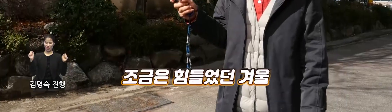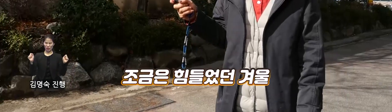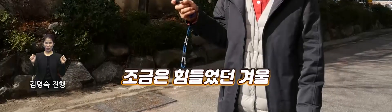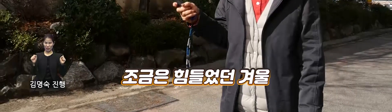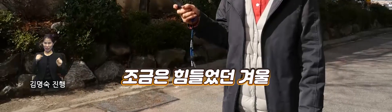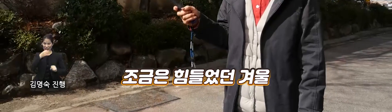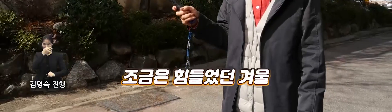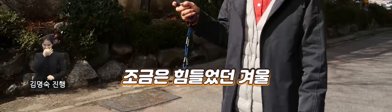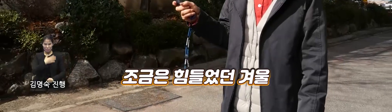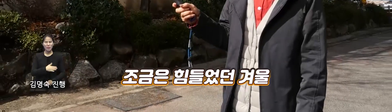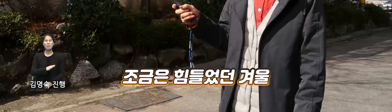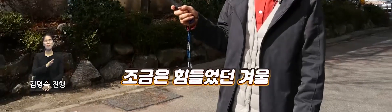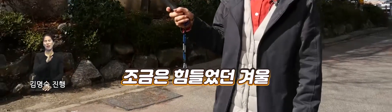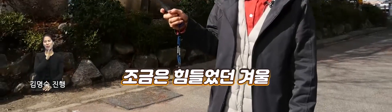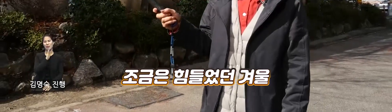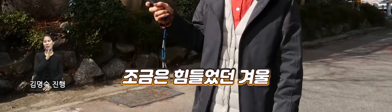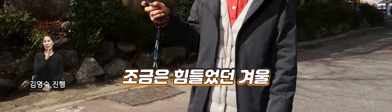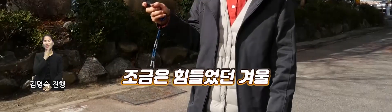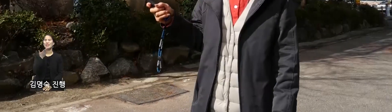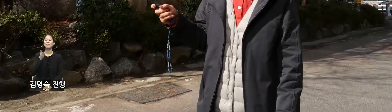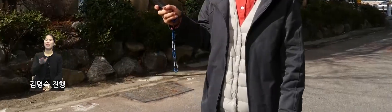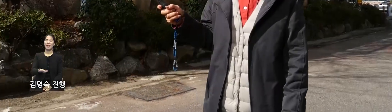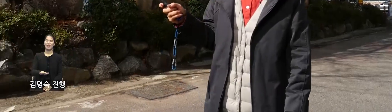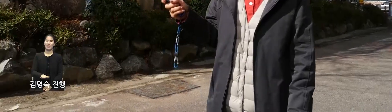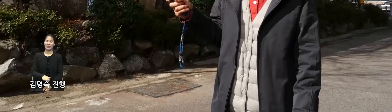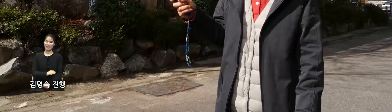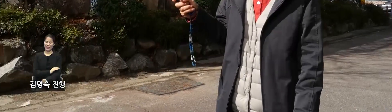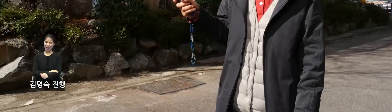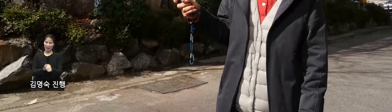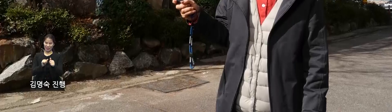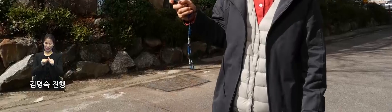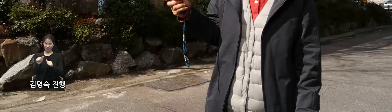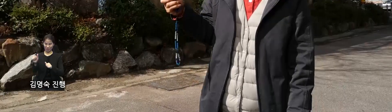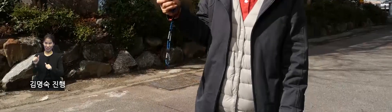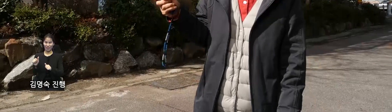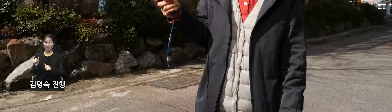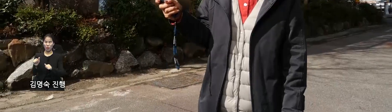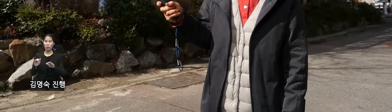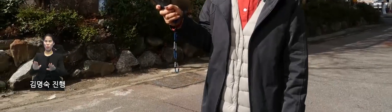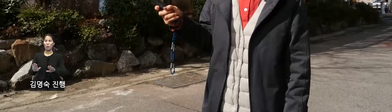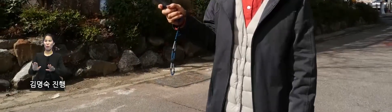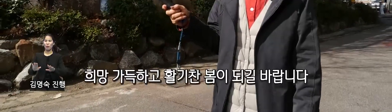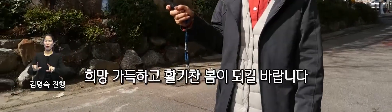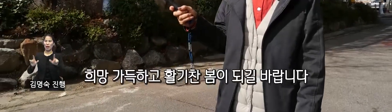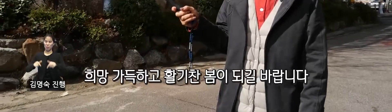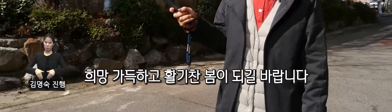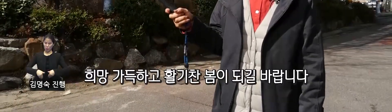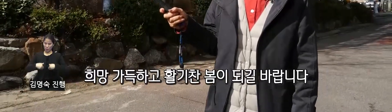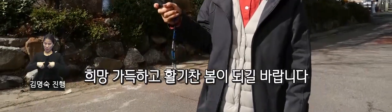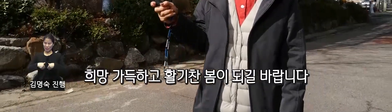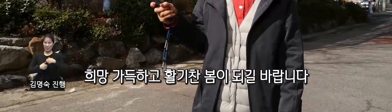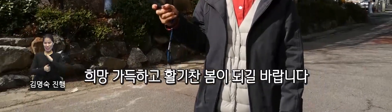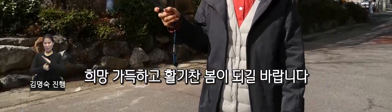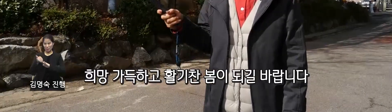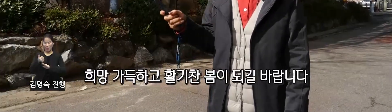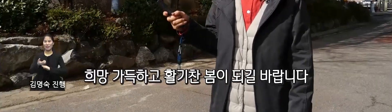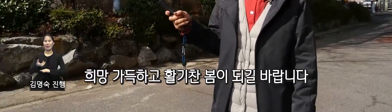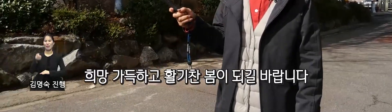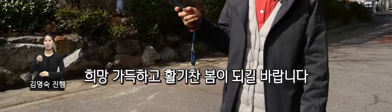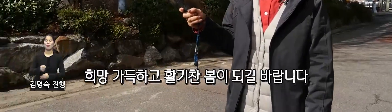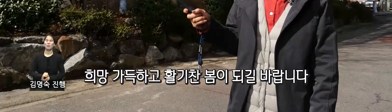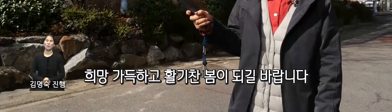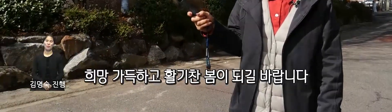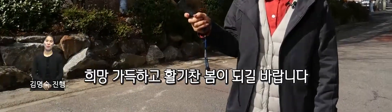조금 힘드셨나요 하지만 잘 이겨 내셔서 올봄 인 희망 차거